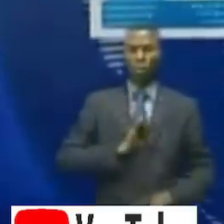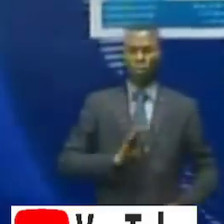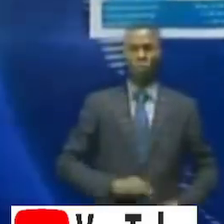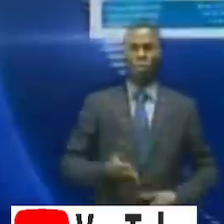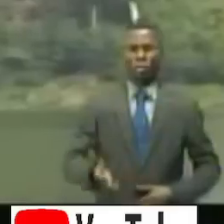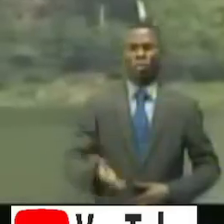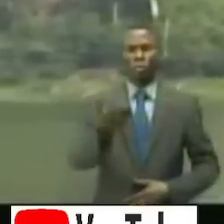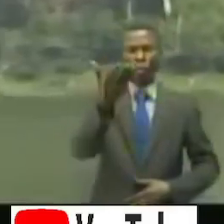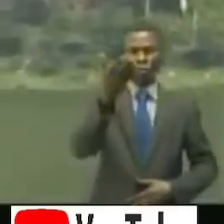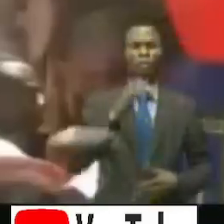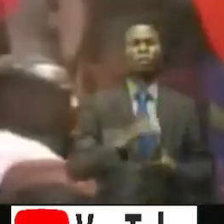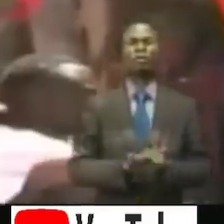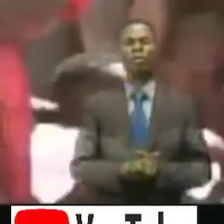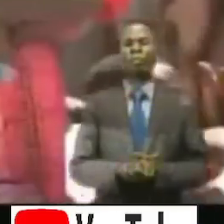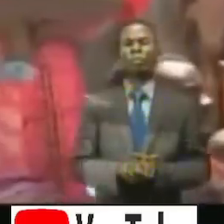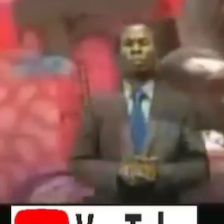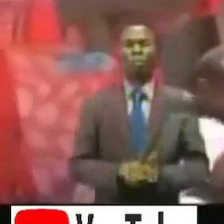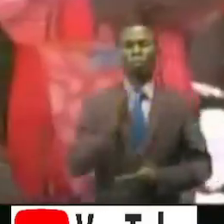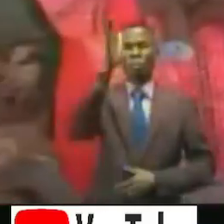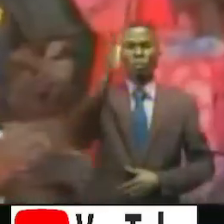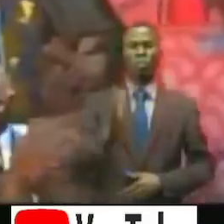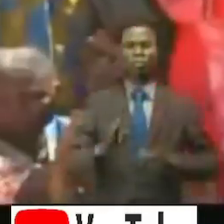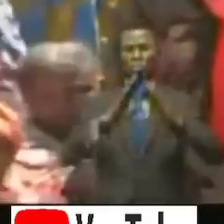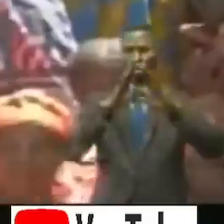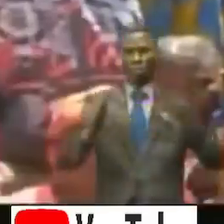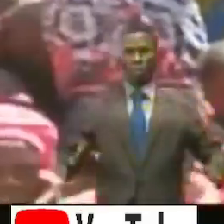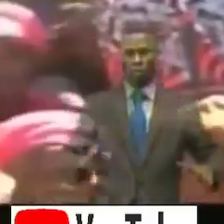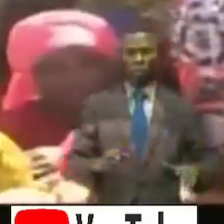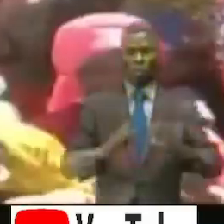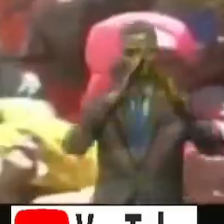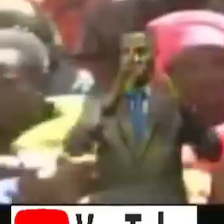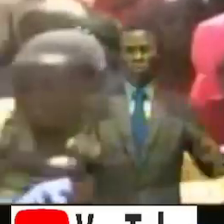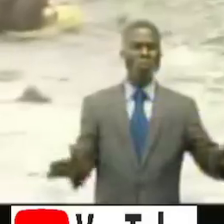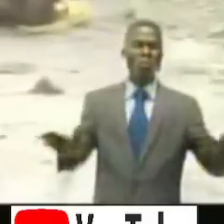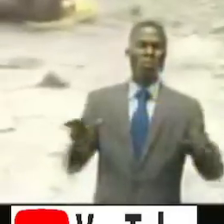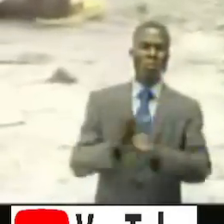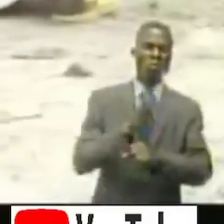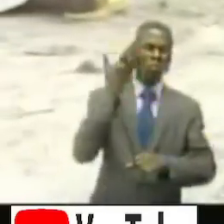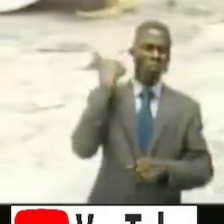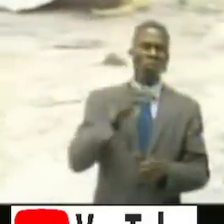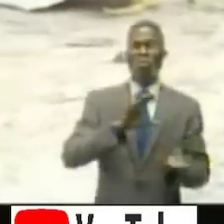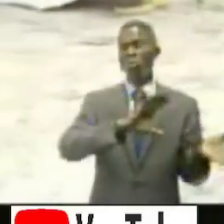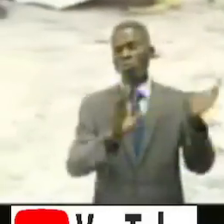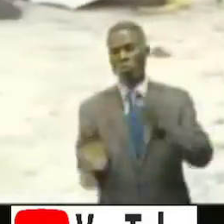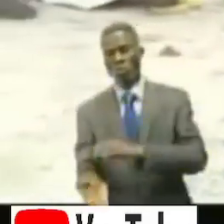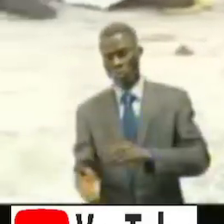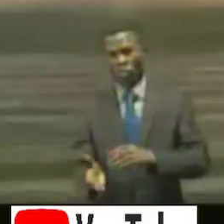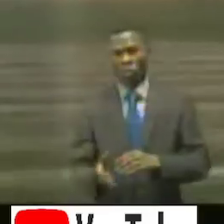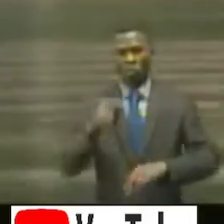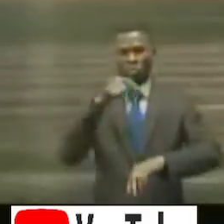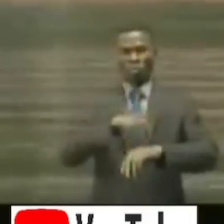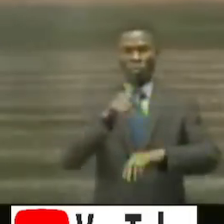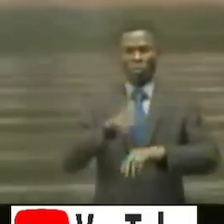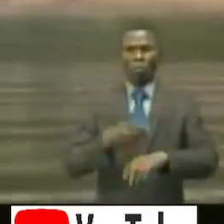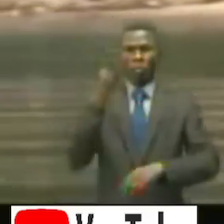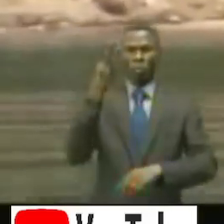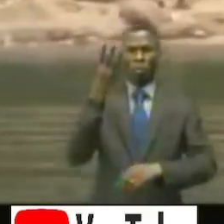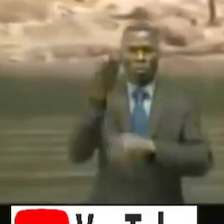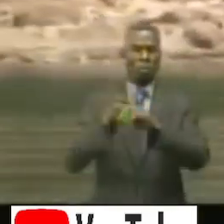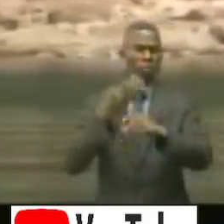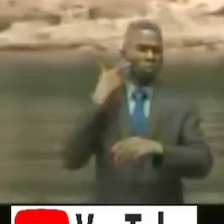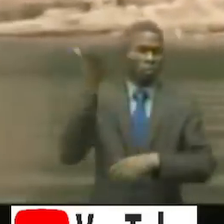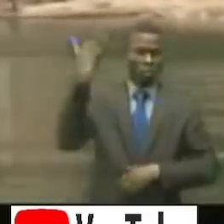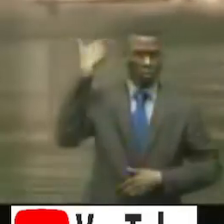l'État. 500 ménages sinistrés de la calamité naturelle survenue en date du 4 mai dernier